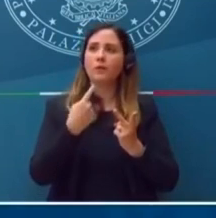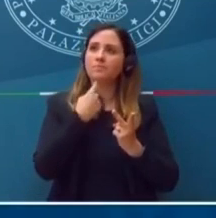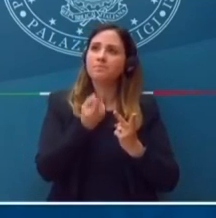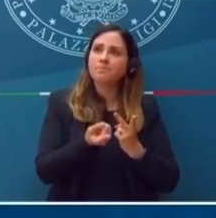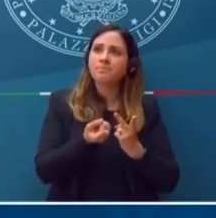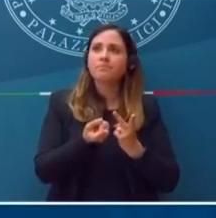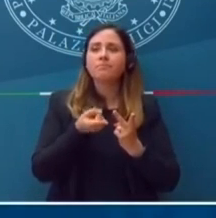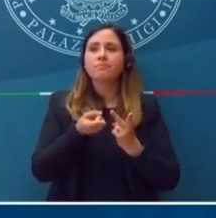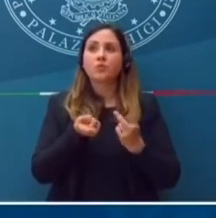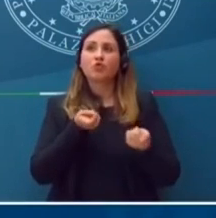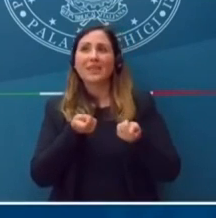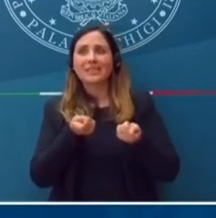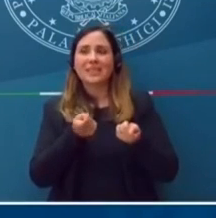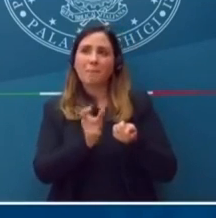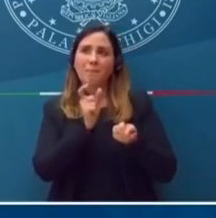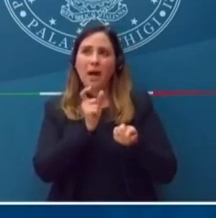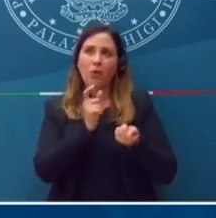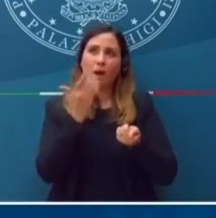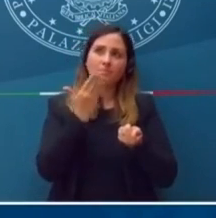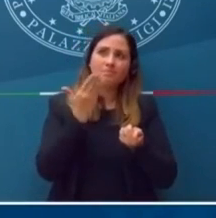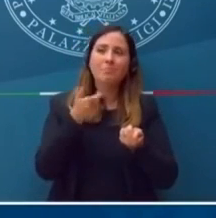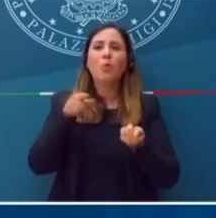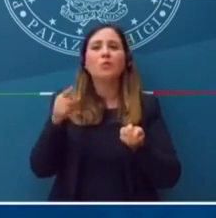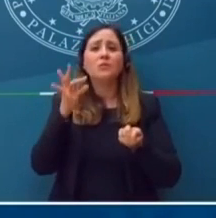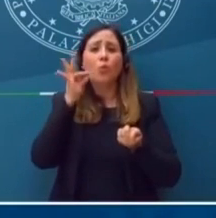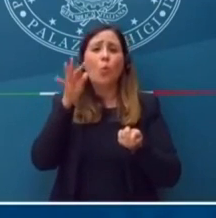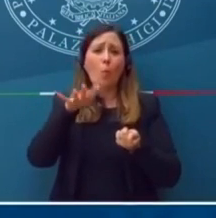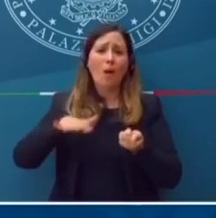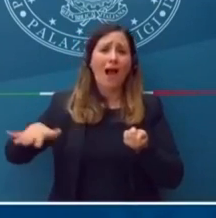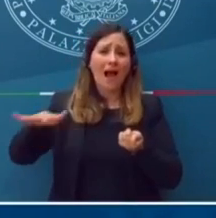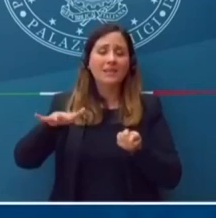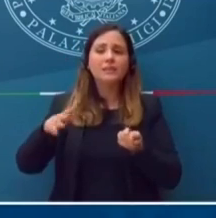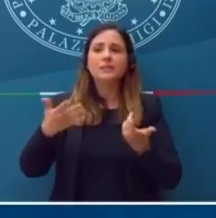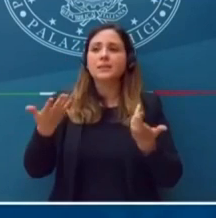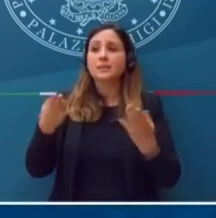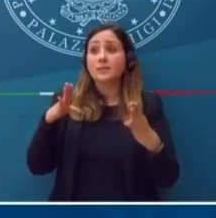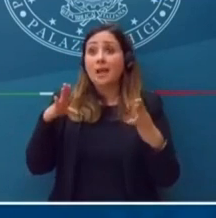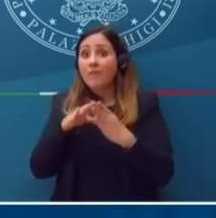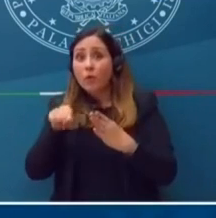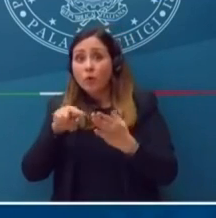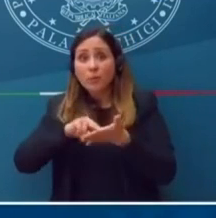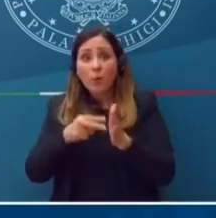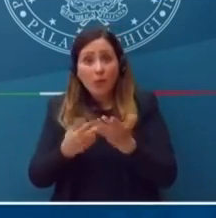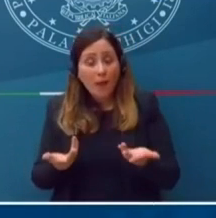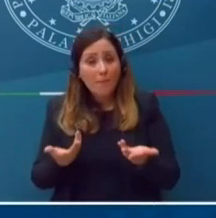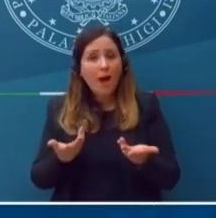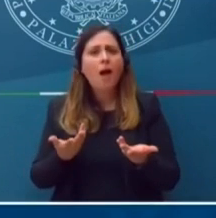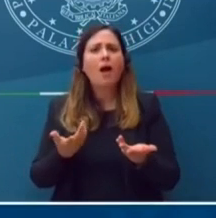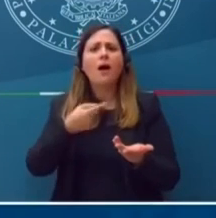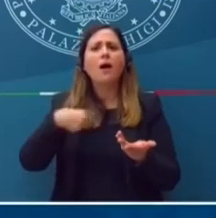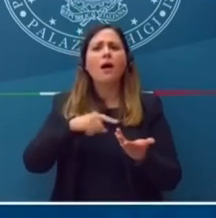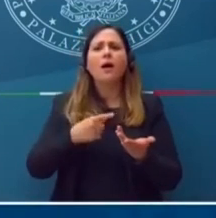gestire, una brutta parola perché si tratta di esseri umani, ma comunque di affrontare questo problema? Beh, deve